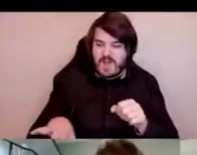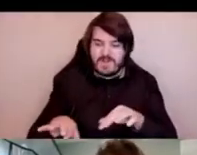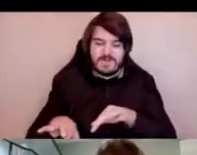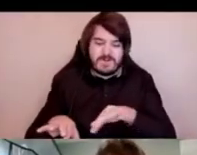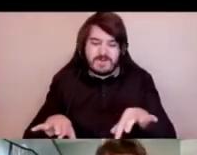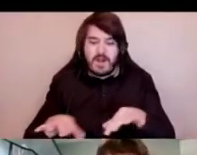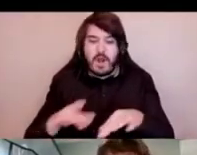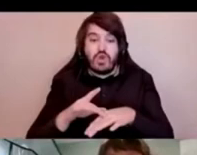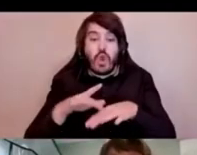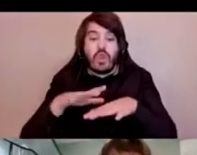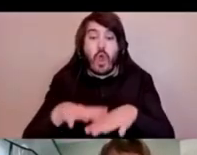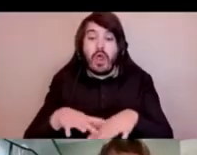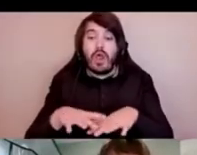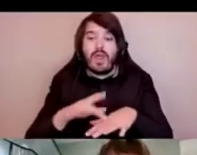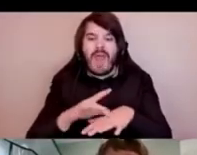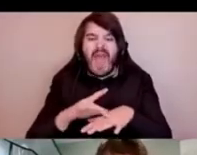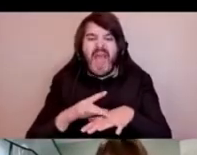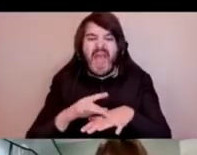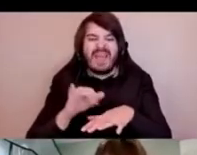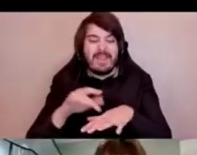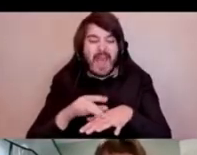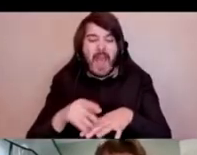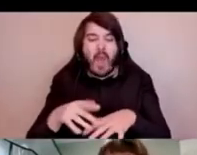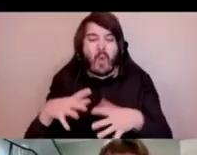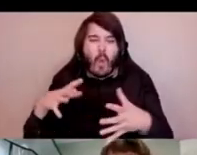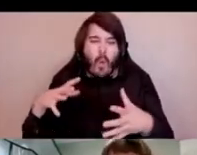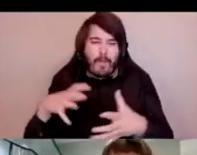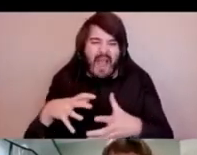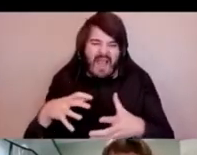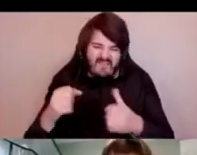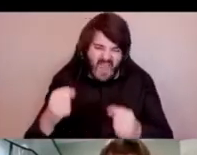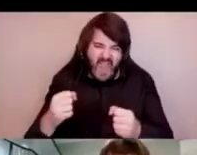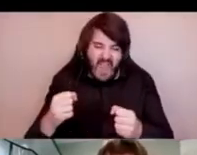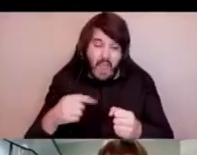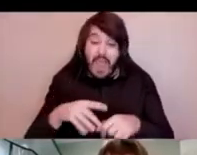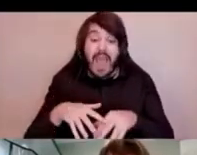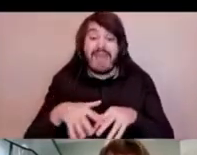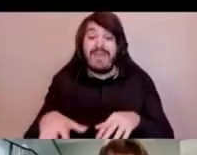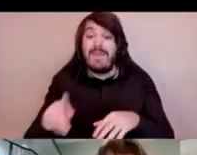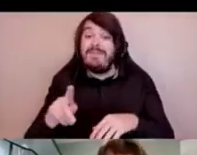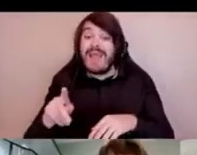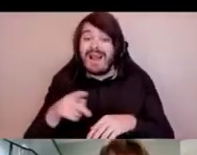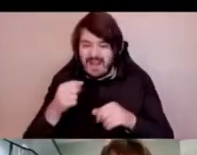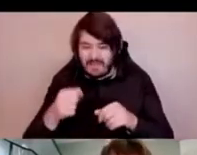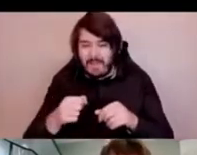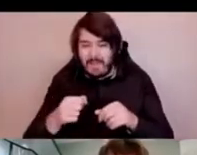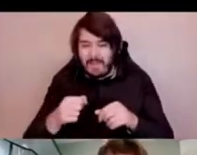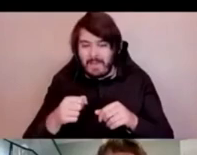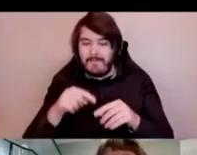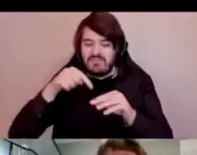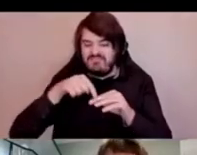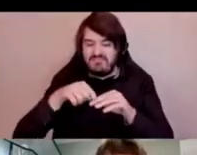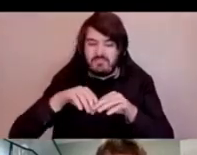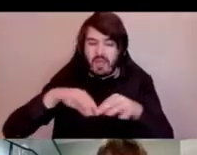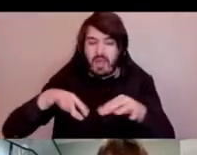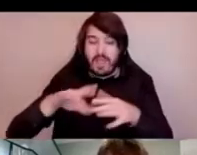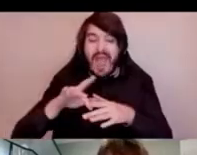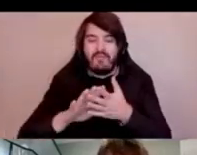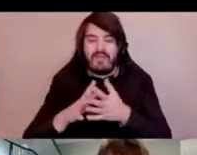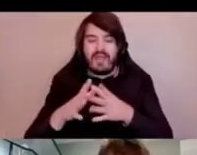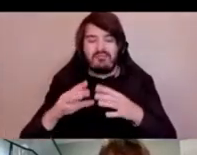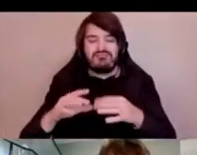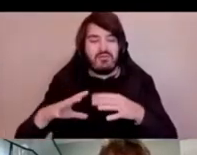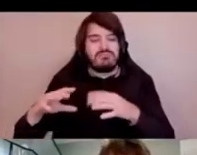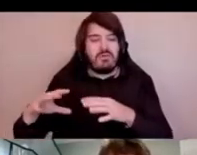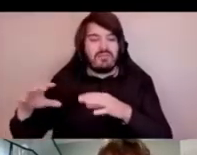détasser le sol. Donc, par exemple, dans une terre très compacte, la racine de pissenlit va faire un beau travail de délousser le